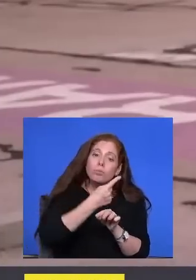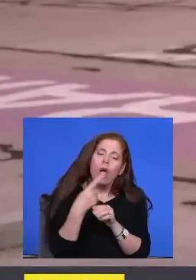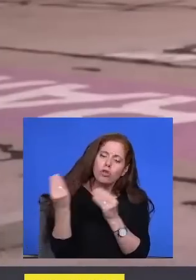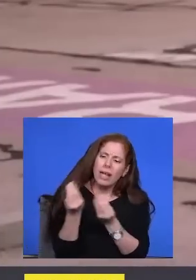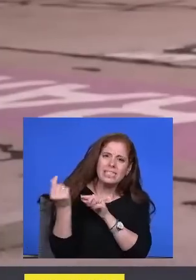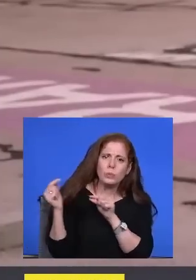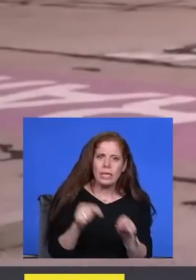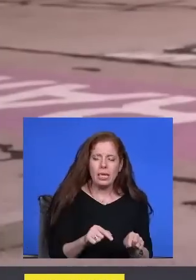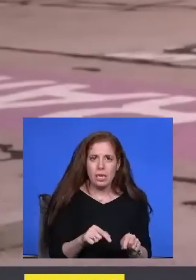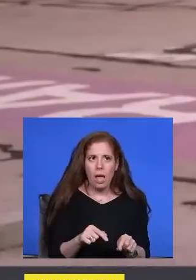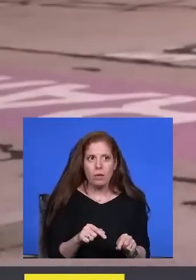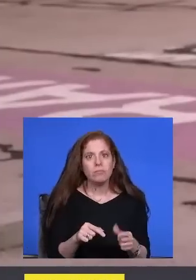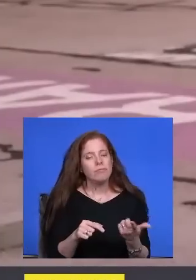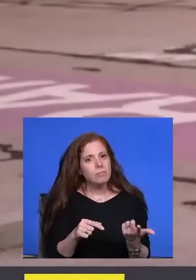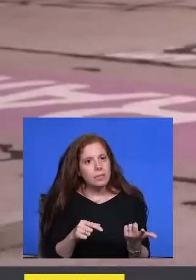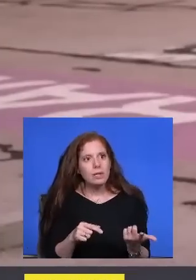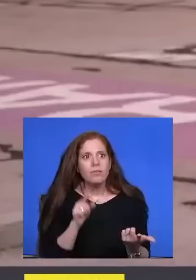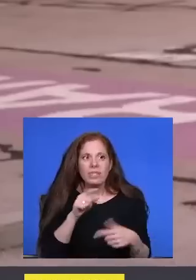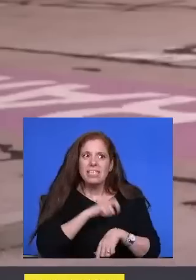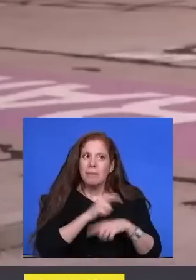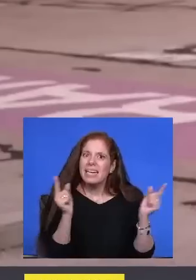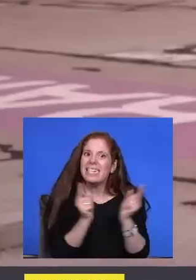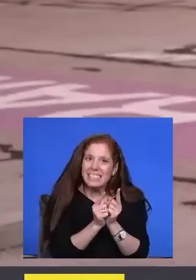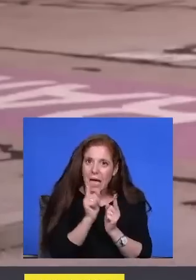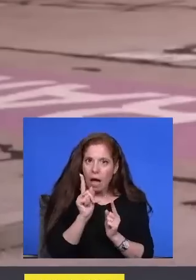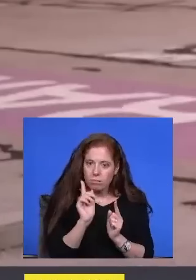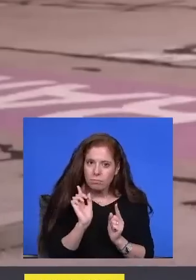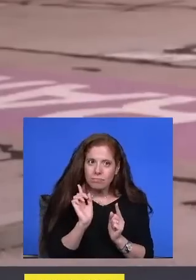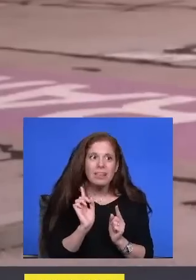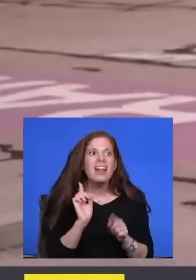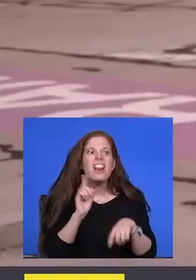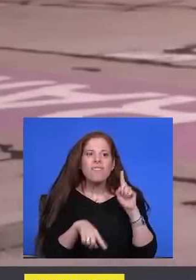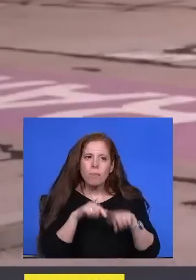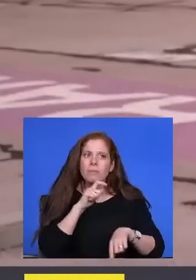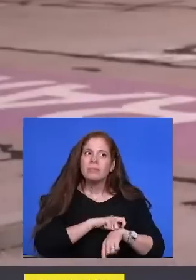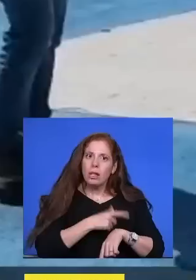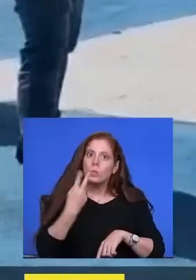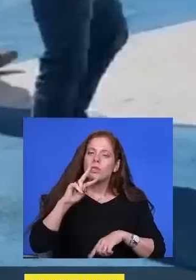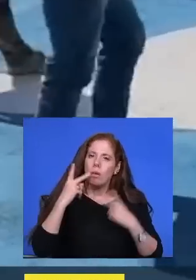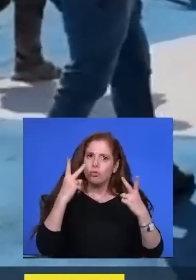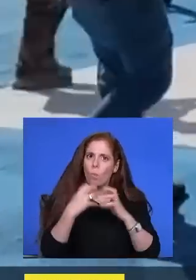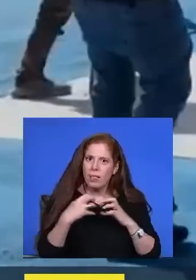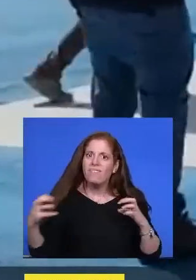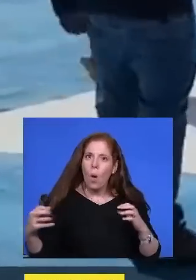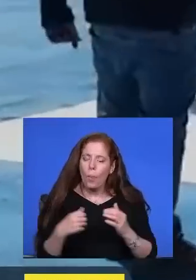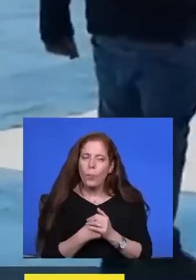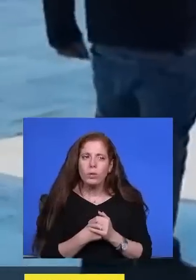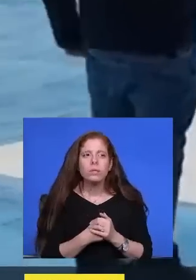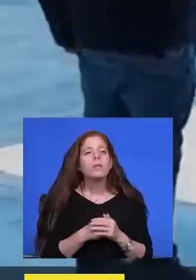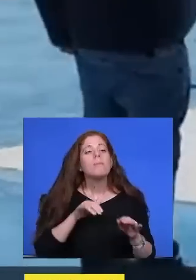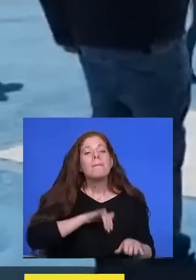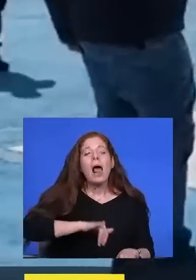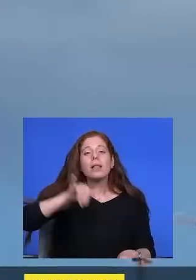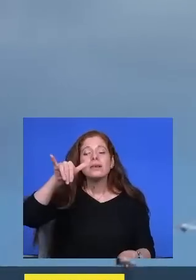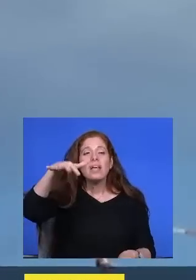יגיע. וזה זמן קצר יחסית, להתאמים על הזמן הוא הרבה יותר משמעותי וארוך. במהלך הטיסה כולה, הרחפן